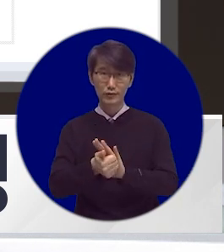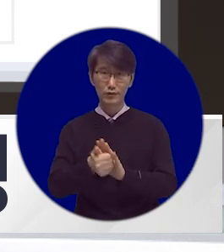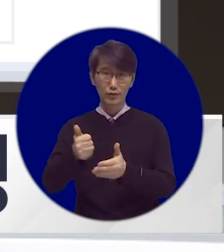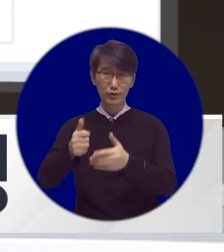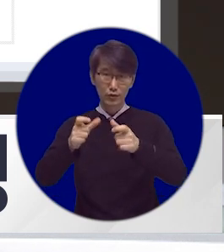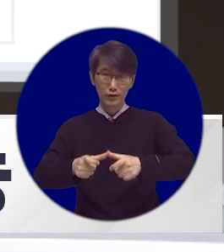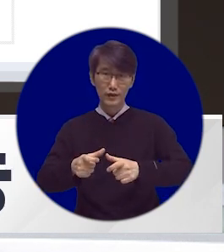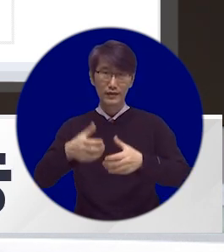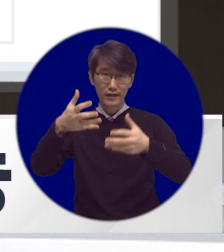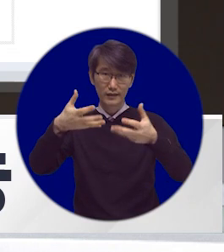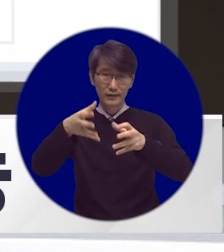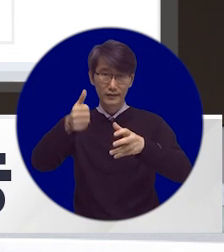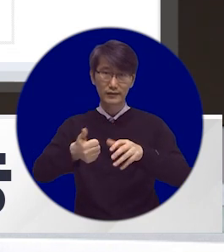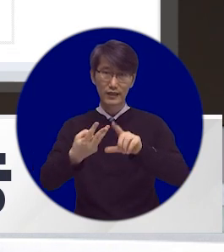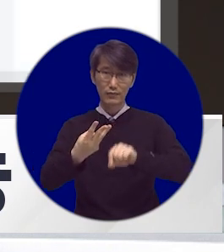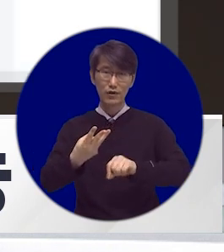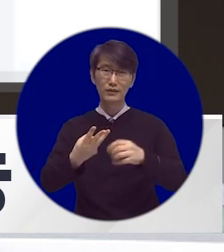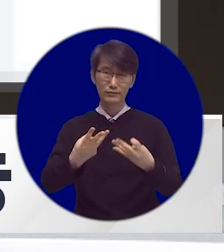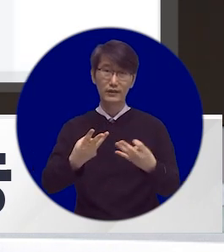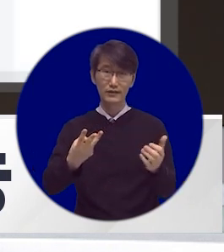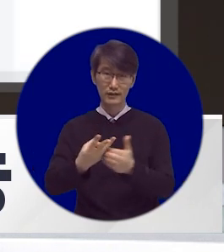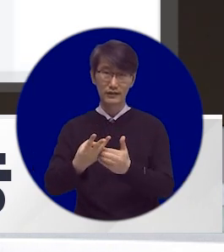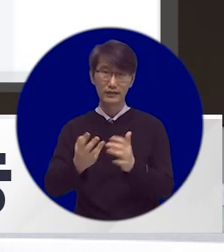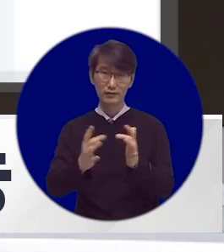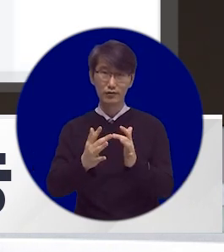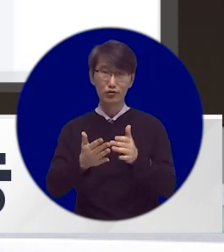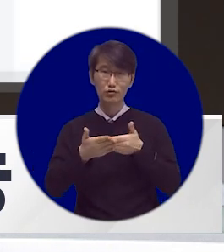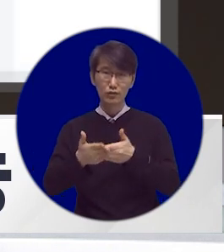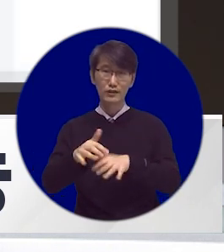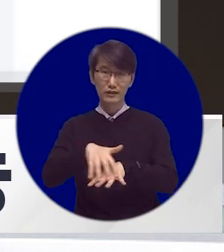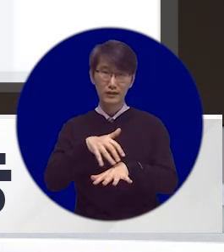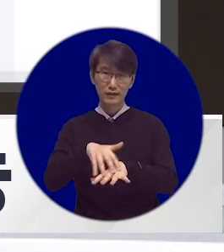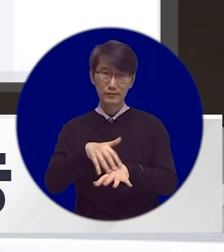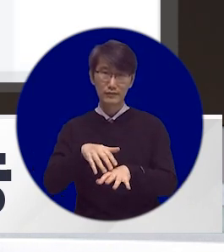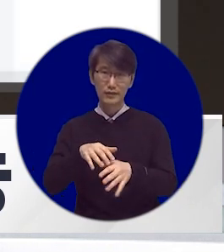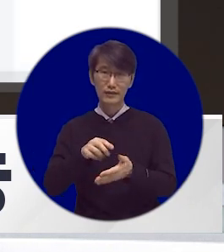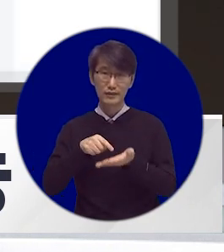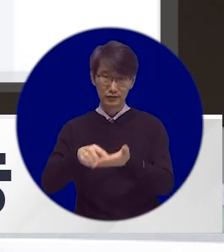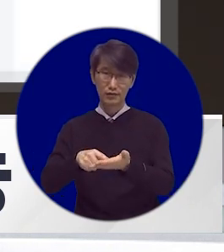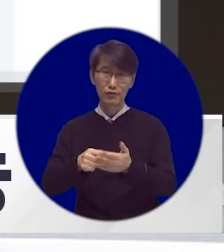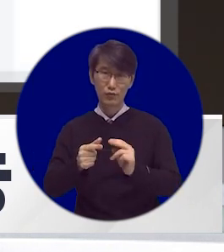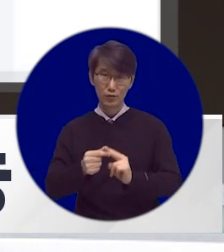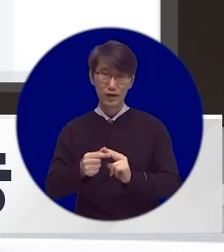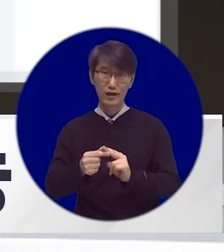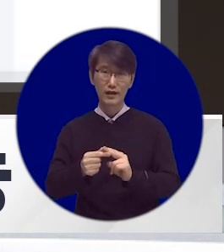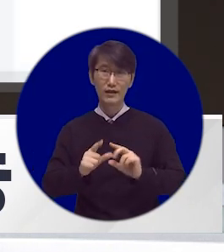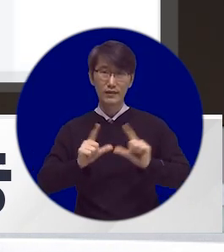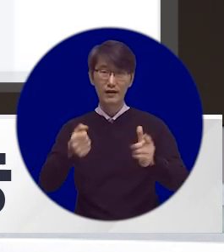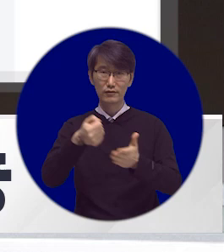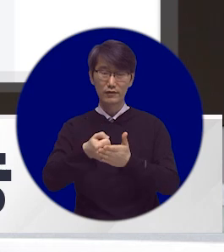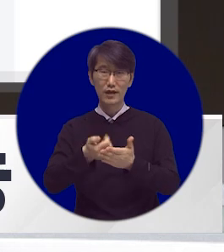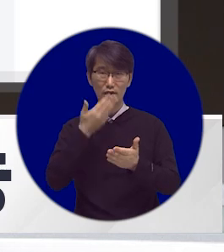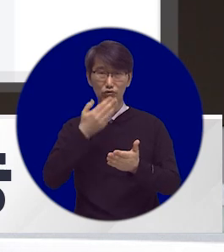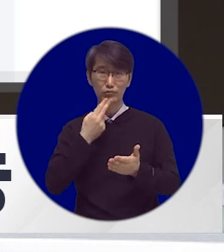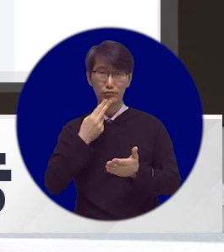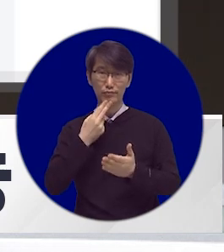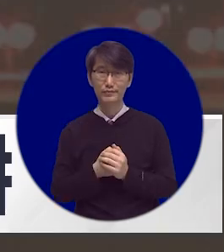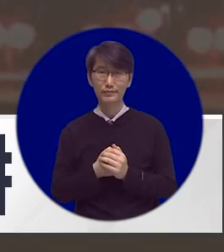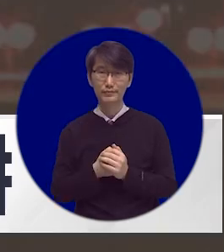이용기관과 단체는 오는 3월 14일까지 온라인 투표 시스템 서비스의 이용 신청과 선거일 지정을 할 수